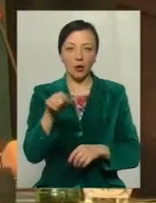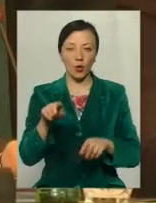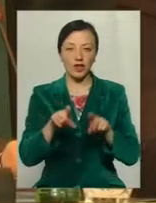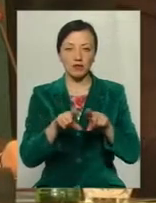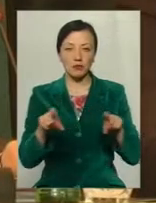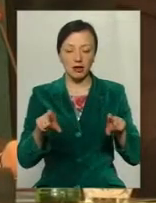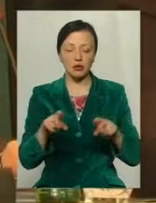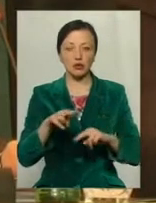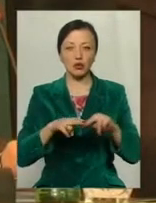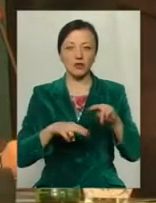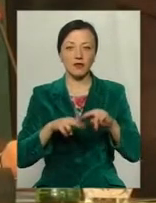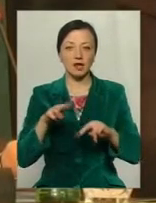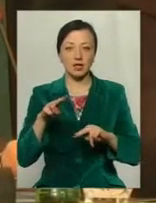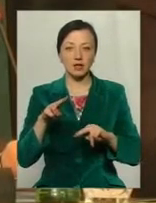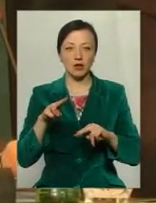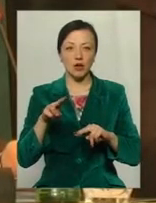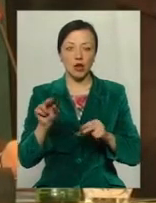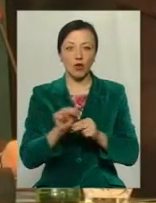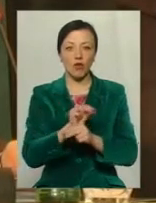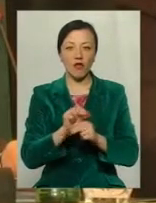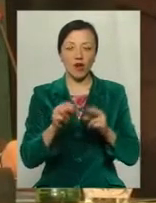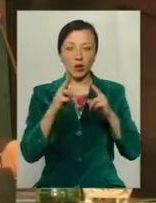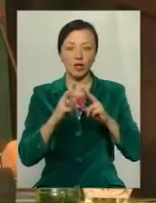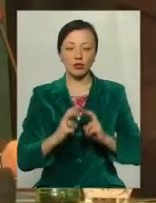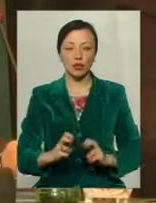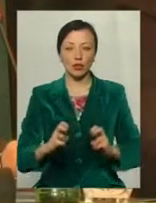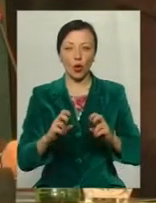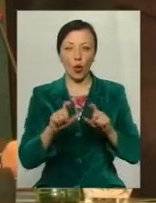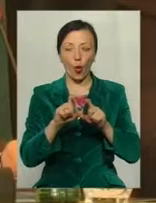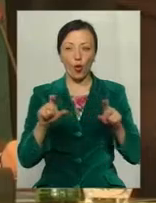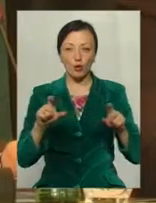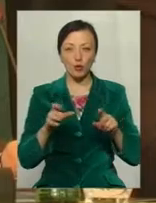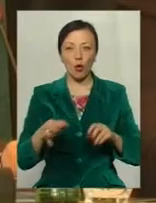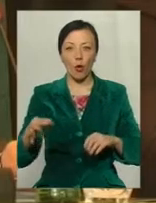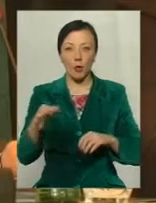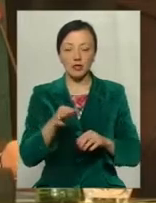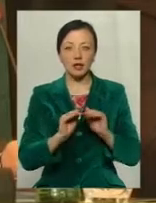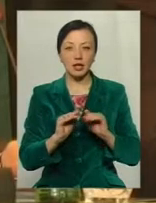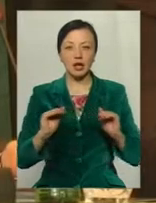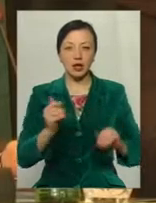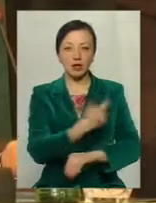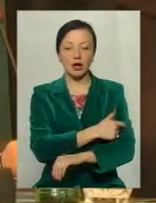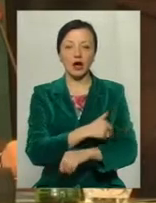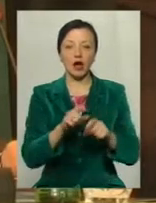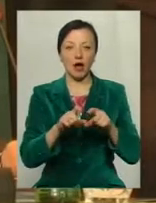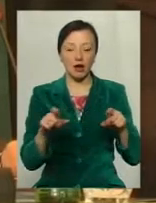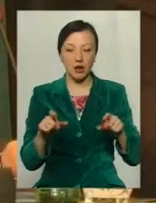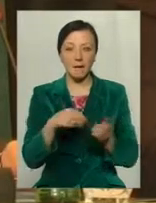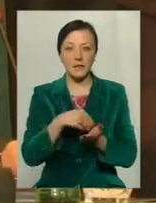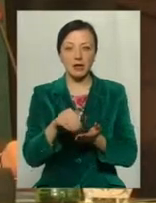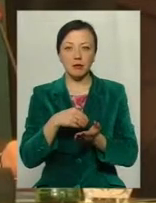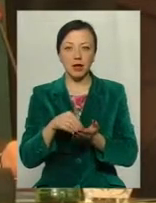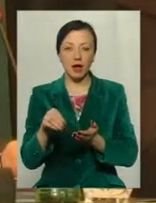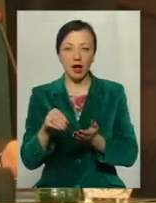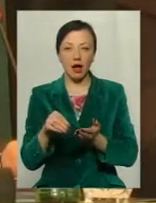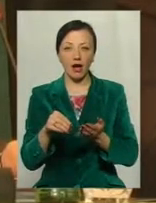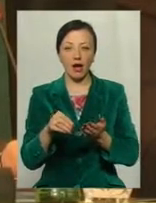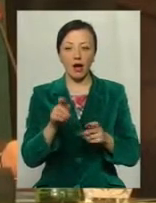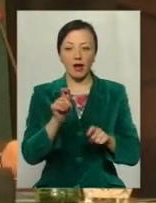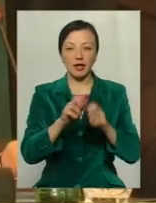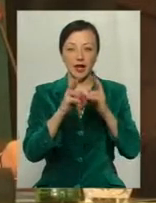році пріоритет – охорона здоров'я населення області. Ми розпочали серйозний проєкт